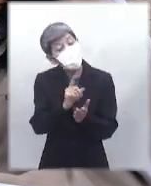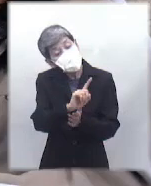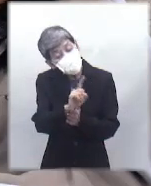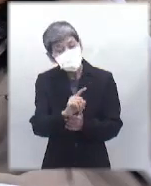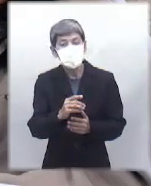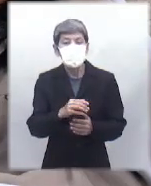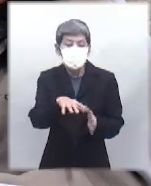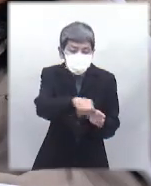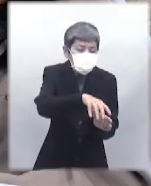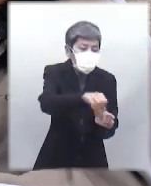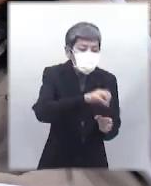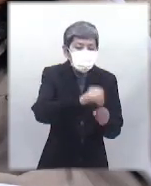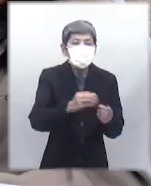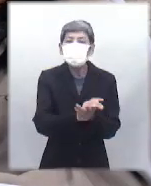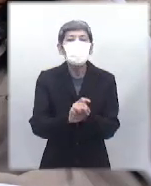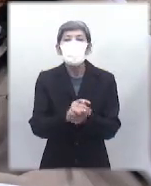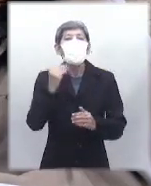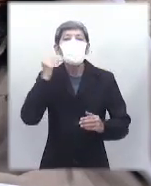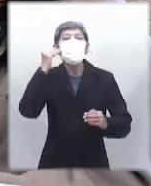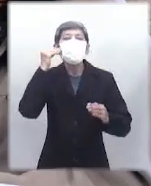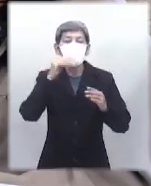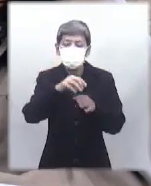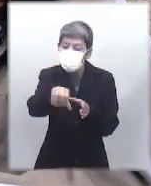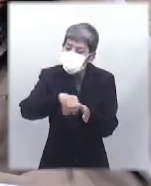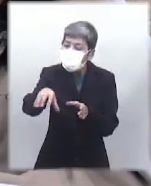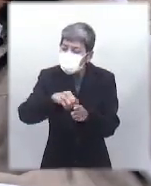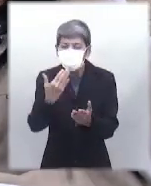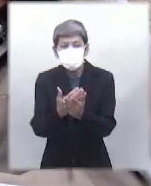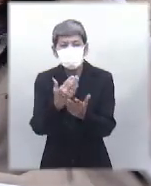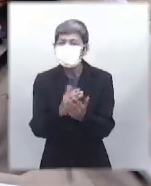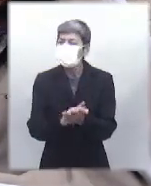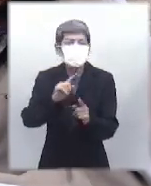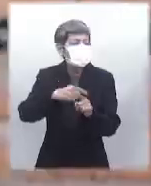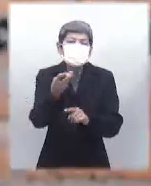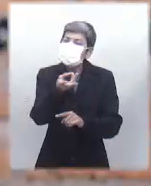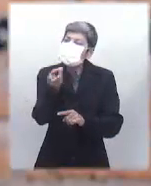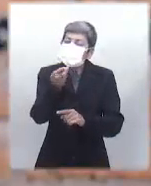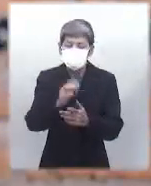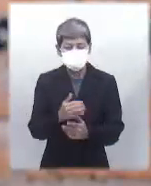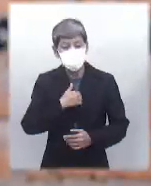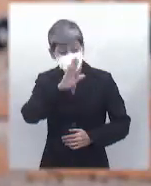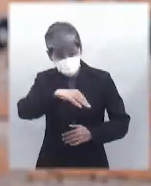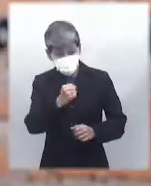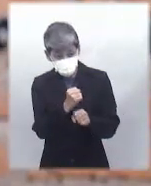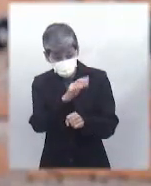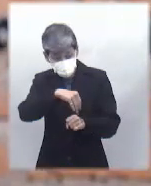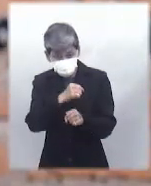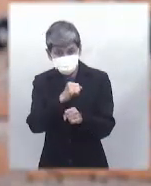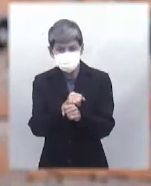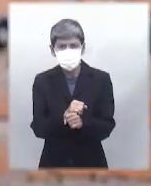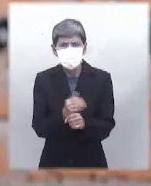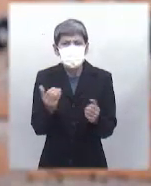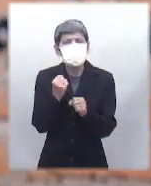อย่างไรบ้างก็บอกว่าเก็บขยะอยู่ในเคหะเนี่ยเฉพาะรายได้แค่นี้แหละไม่กี่บาทเดี๋ยวรอน้องไปทำดูปรากฏว่า